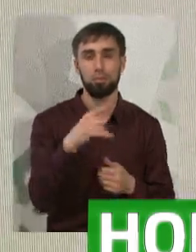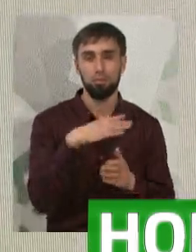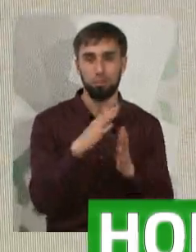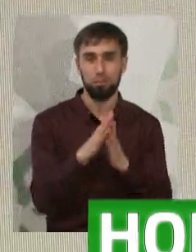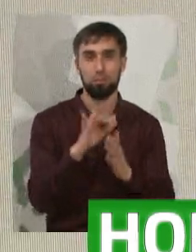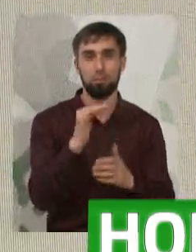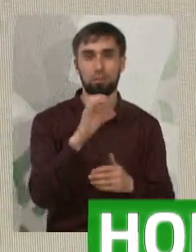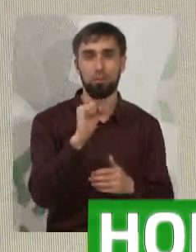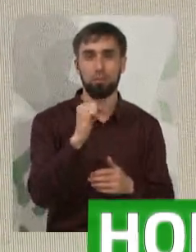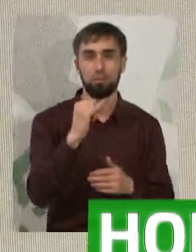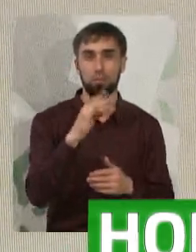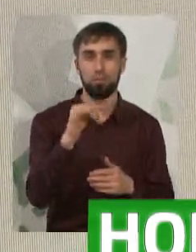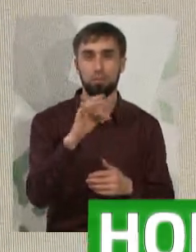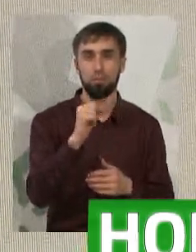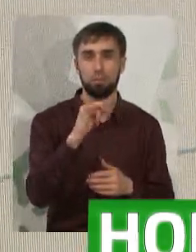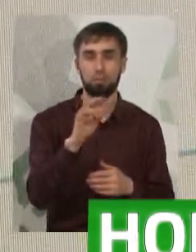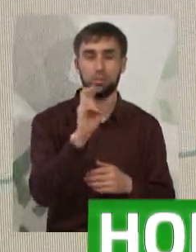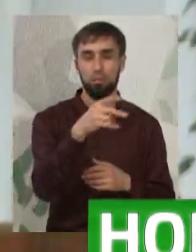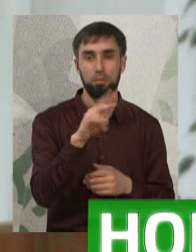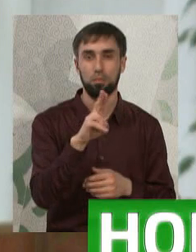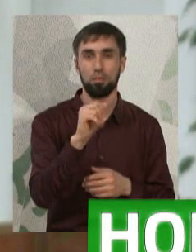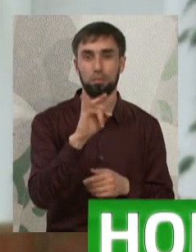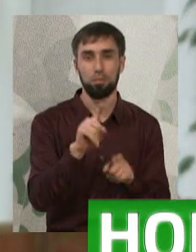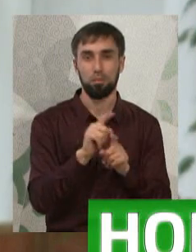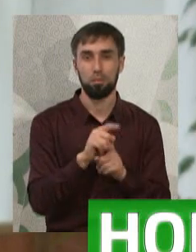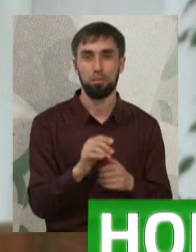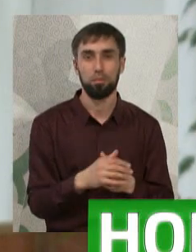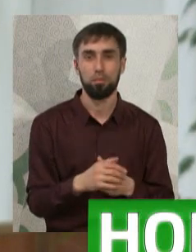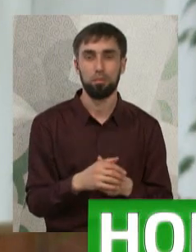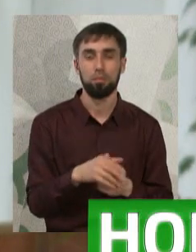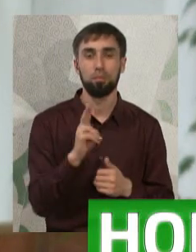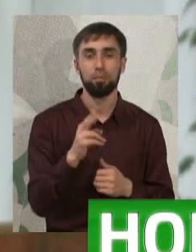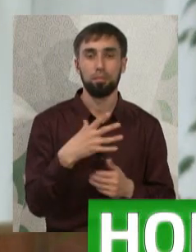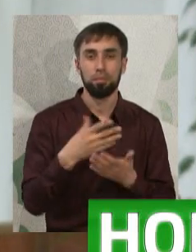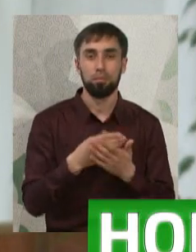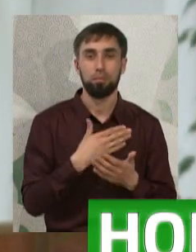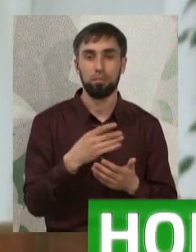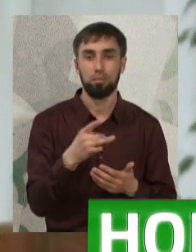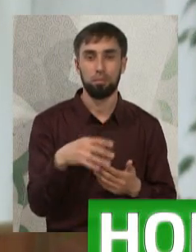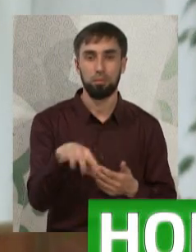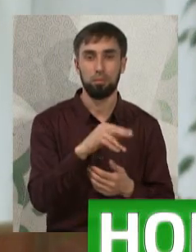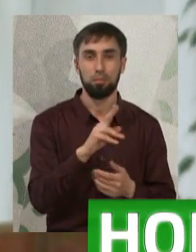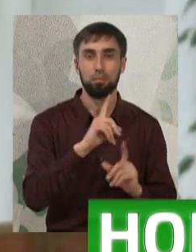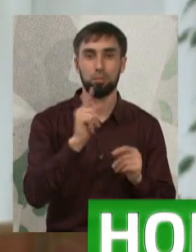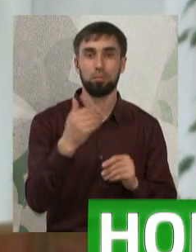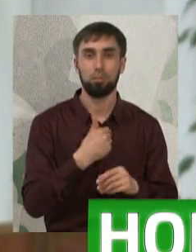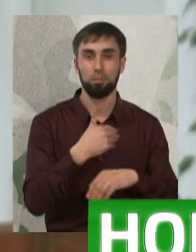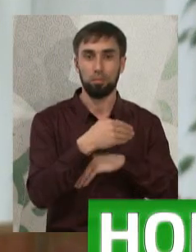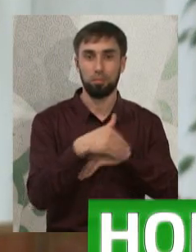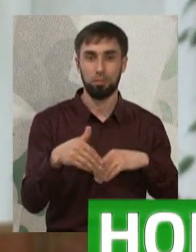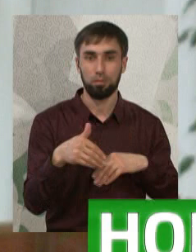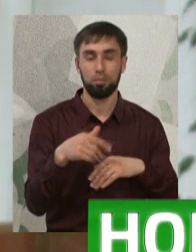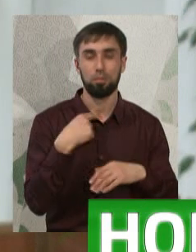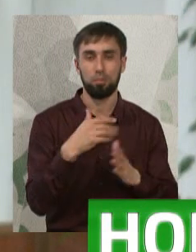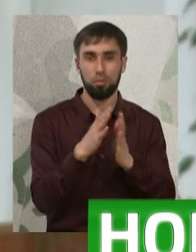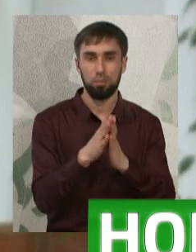и в Саудовскую Аравию, Араб. Эмираты и Катар. Нашим землякам, которые собираются отправиться за границу, по мере возможности